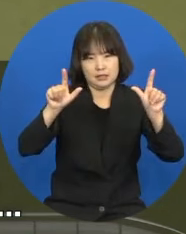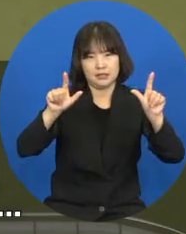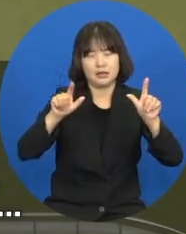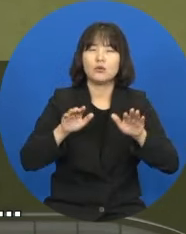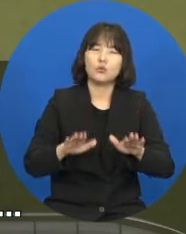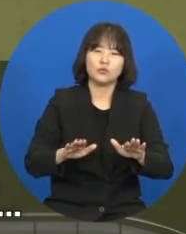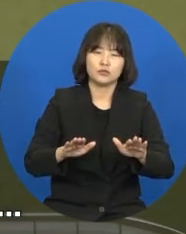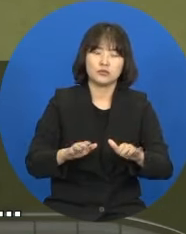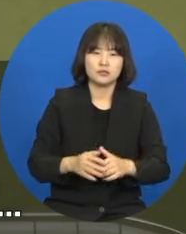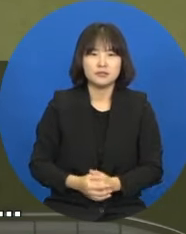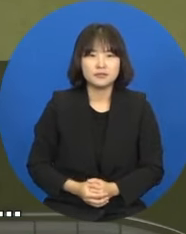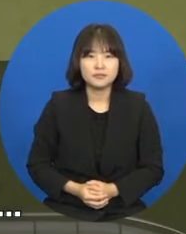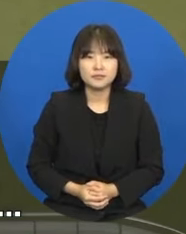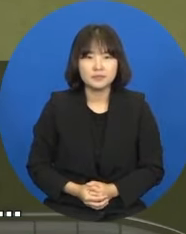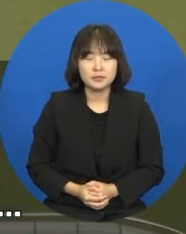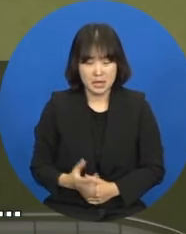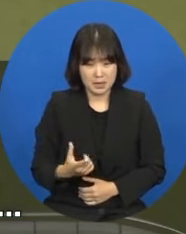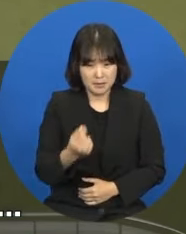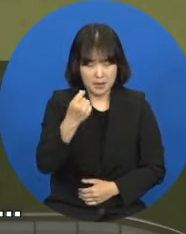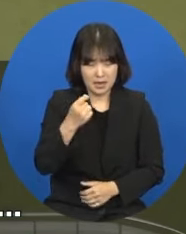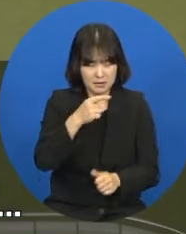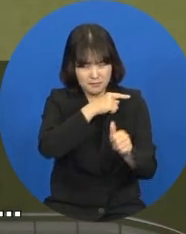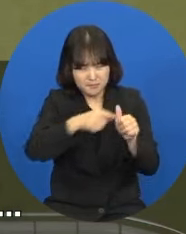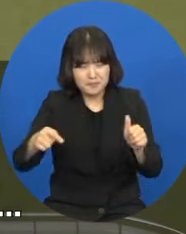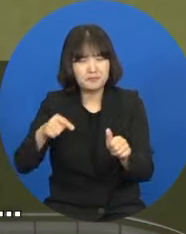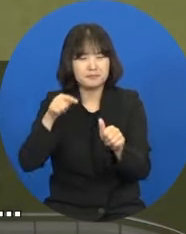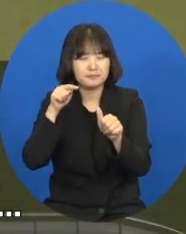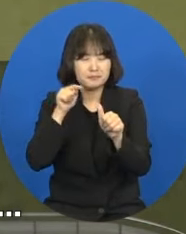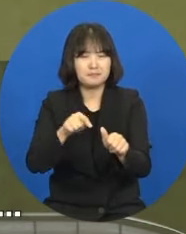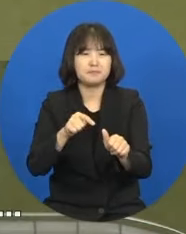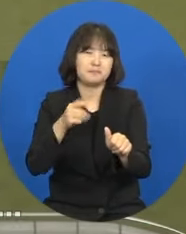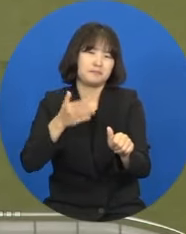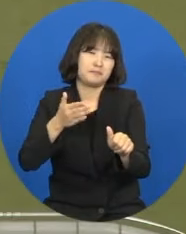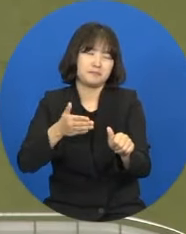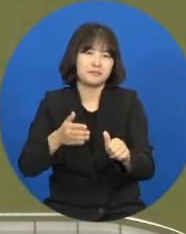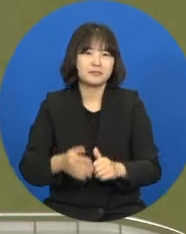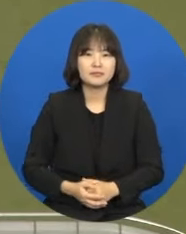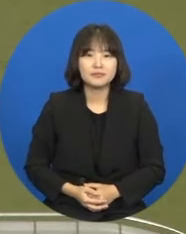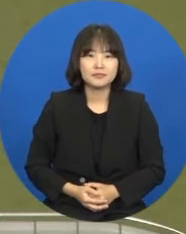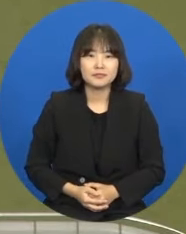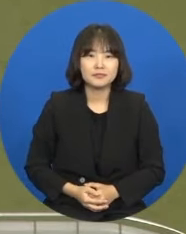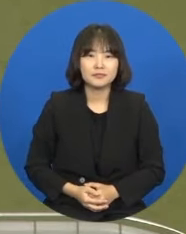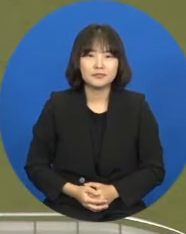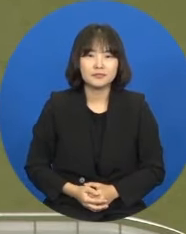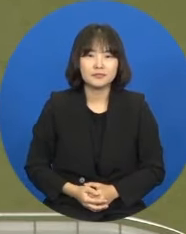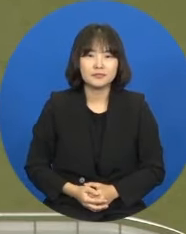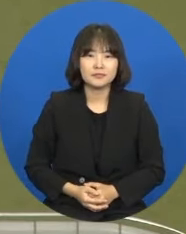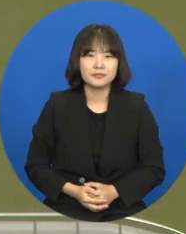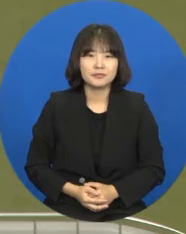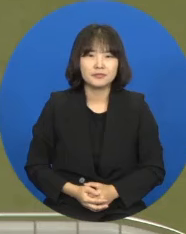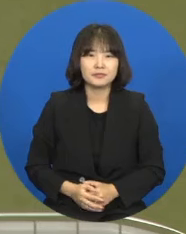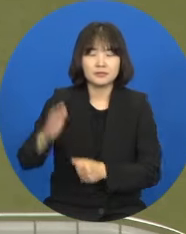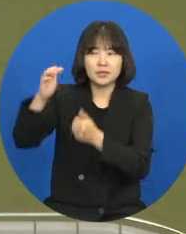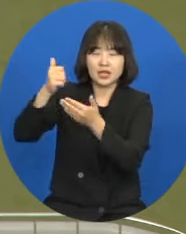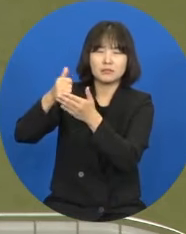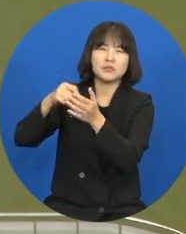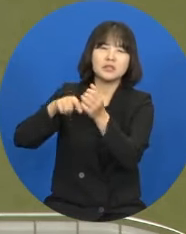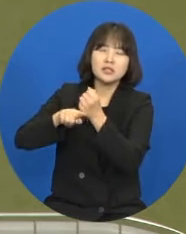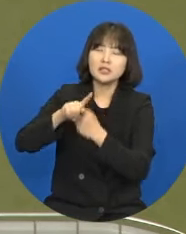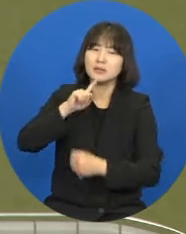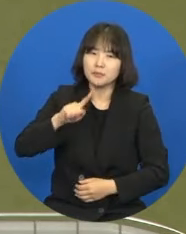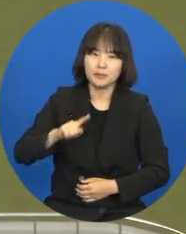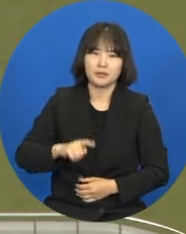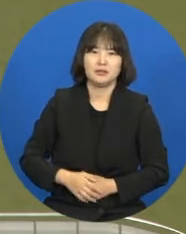오늘입니다 그러니까 빨리 단칼에 사월을 죽여 버리십시오 하나님의 뜻이라는